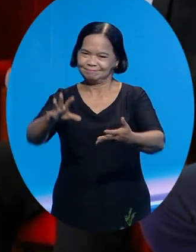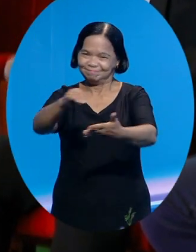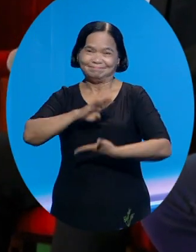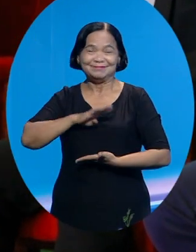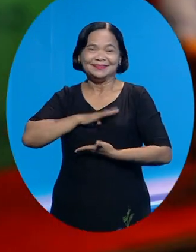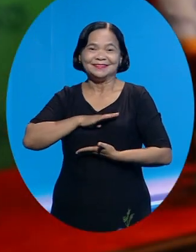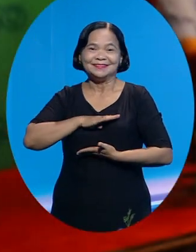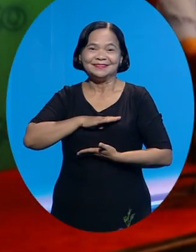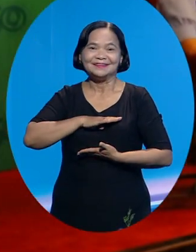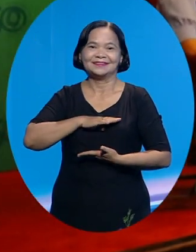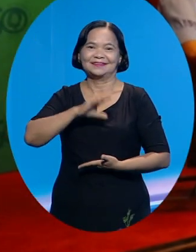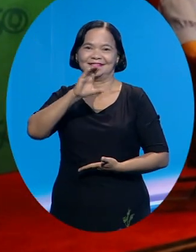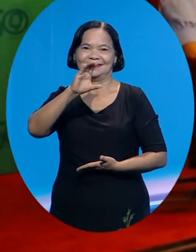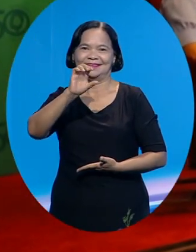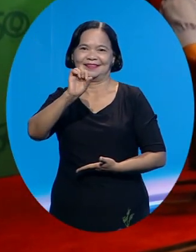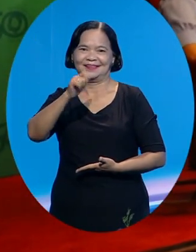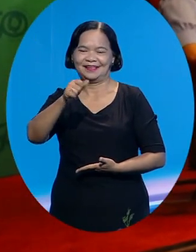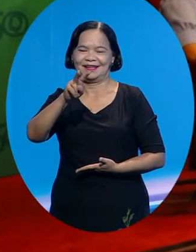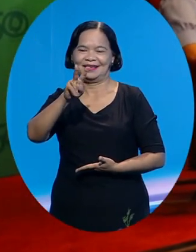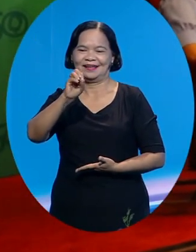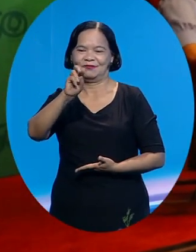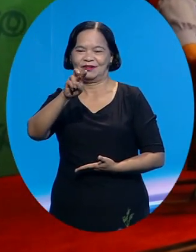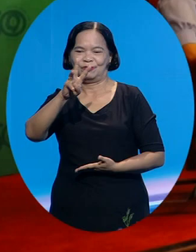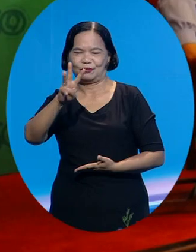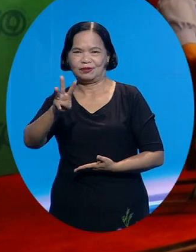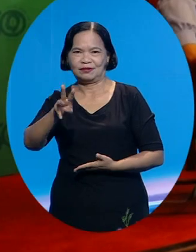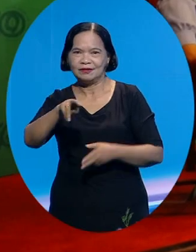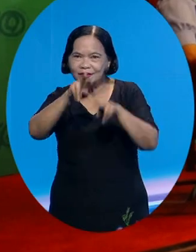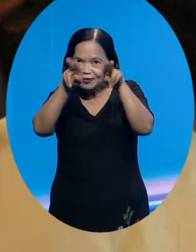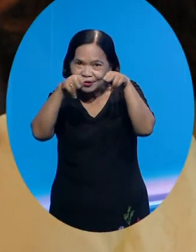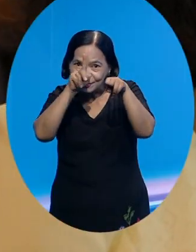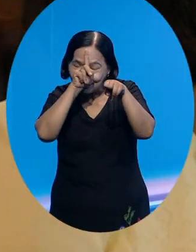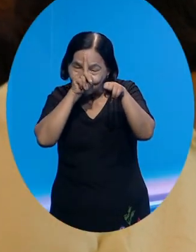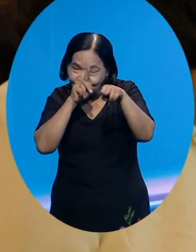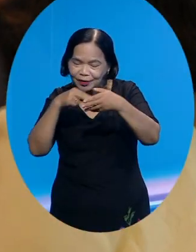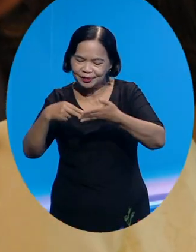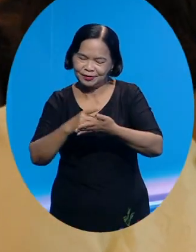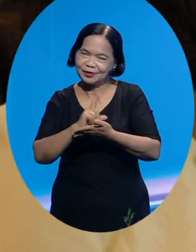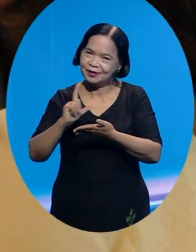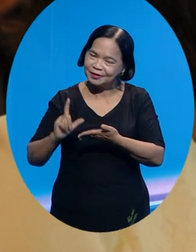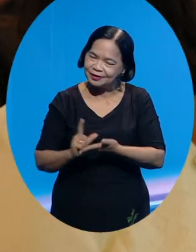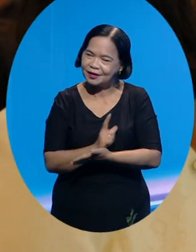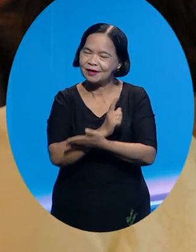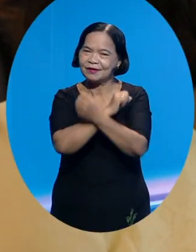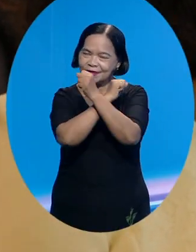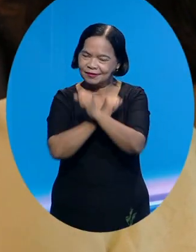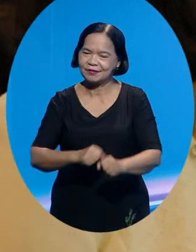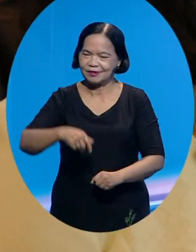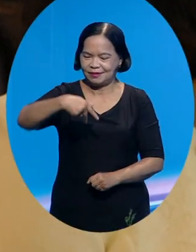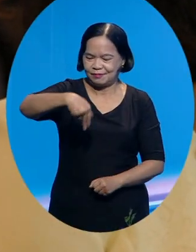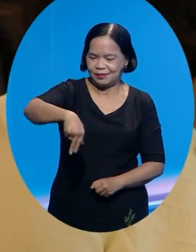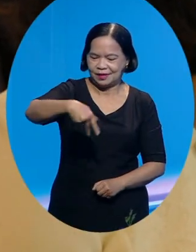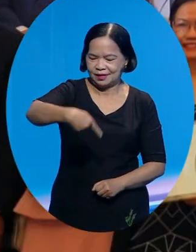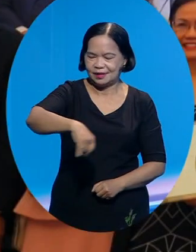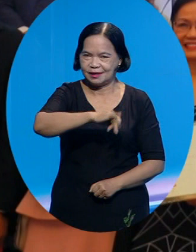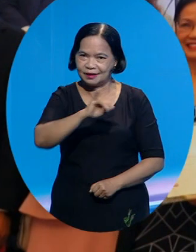nhất tại CSA năm 2023. Ban tổ chức và hội đồng giám khảo nhận định các chiến lược phát triển bền vững của P&G đã được triển khai một cách